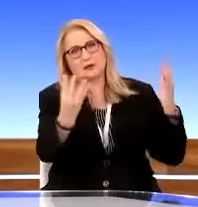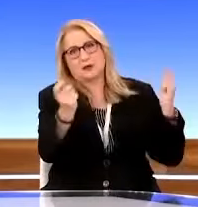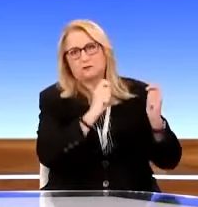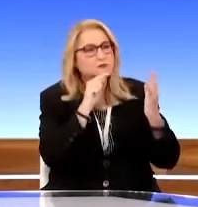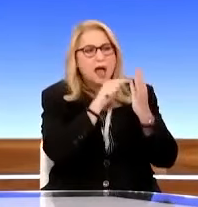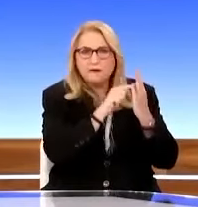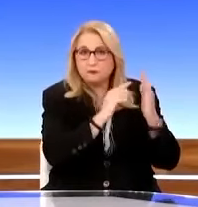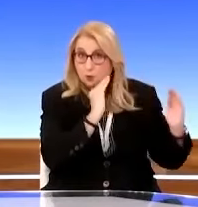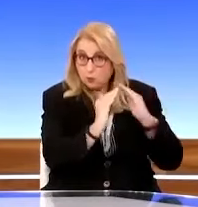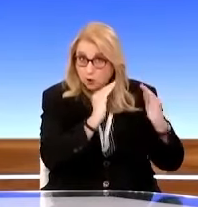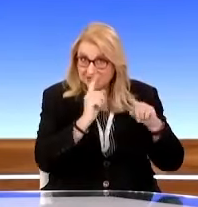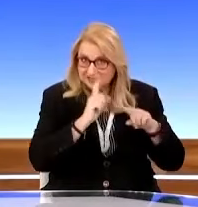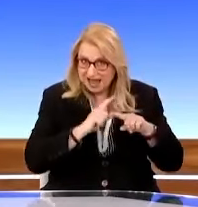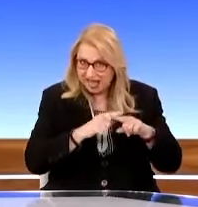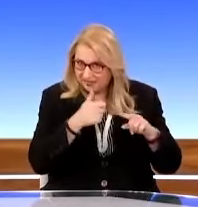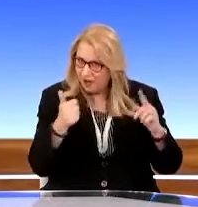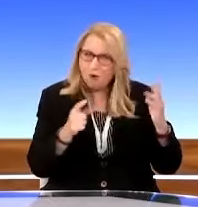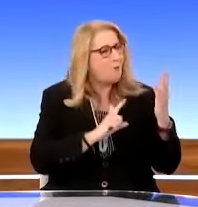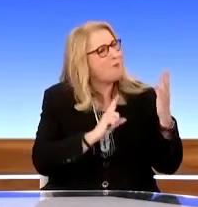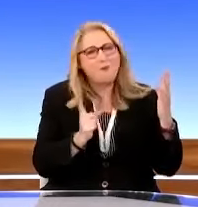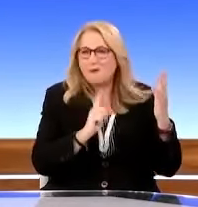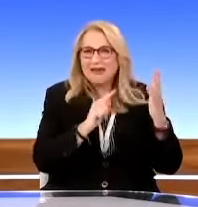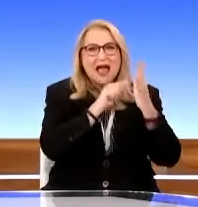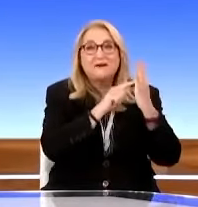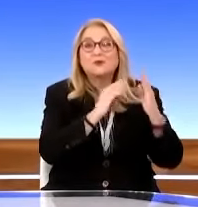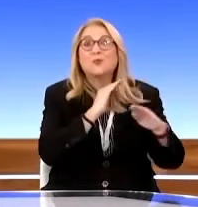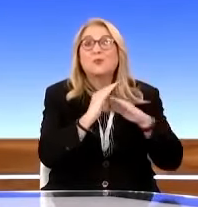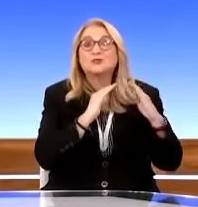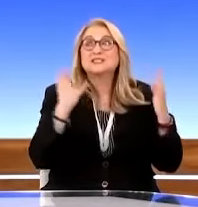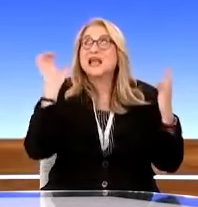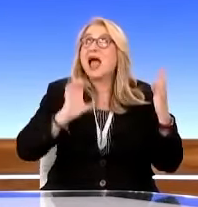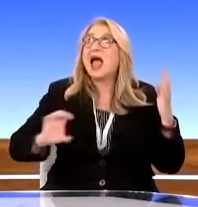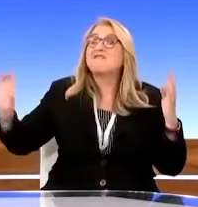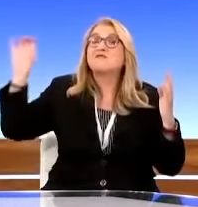τα ευρωπαϊκά σύνορα. Και γι' αυτό και πρέπει επίσης να απολαμβάνει ευρωπαϊκής χρηματοδότησης.